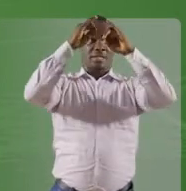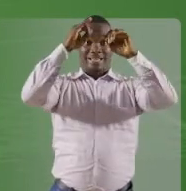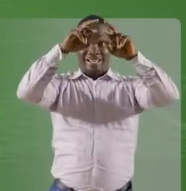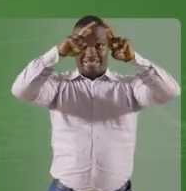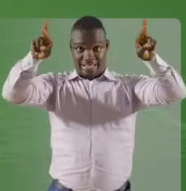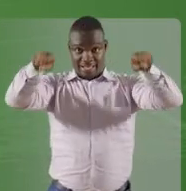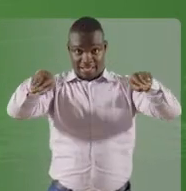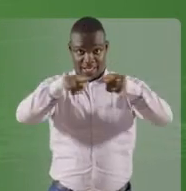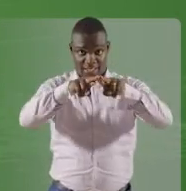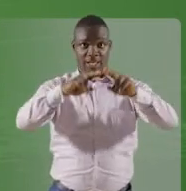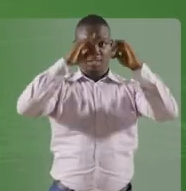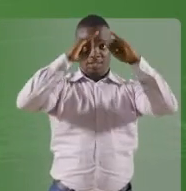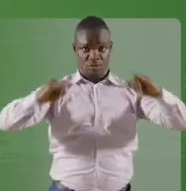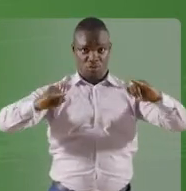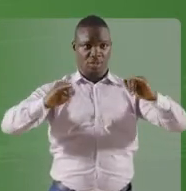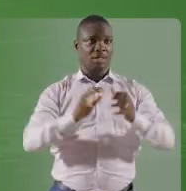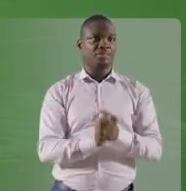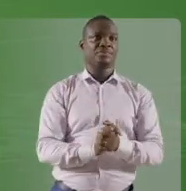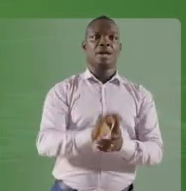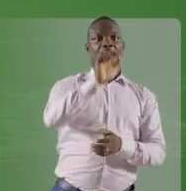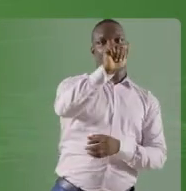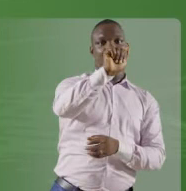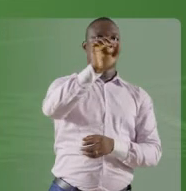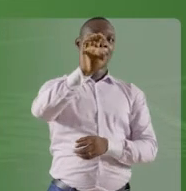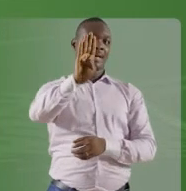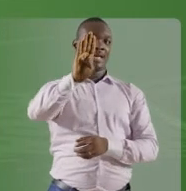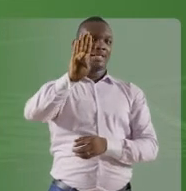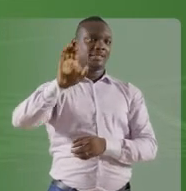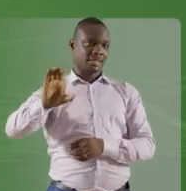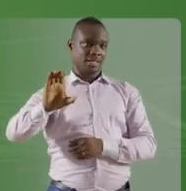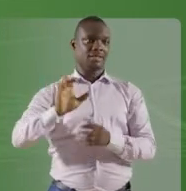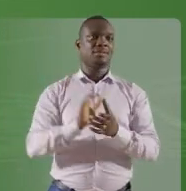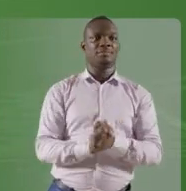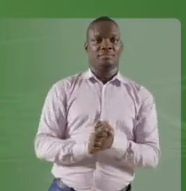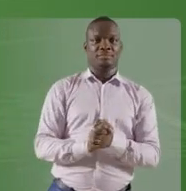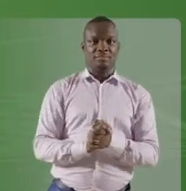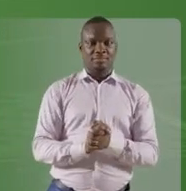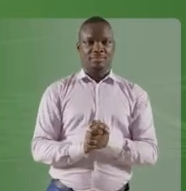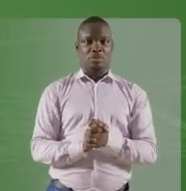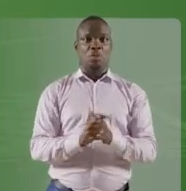Triangle rectangle isocèle ABC, rectangle isocèle en